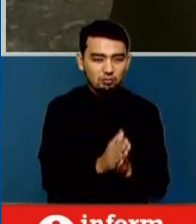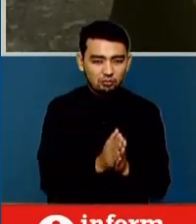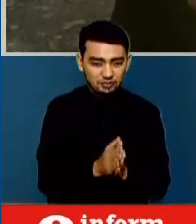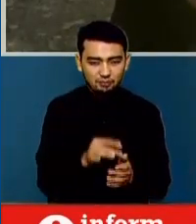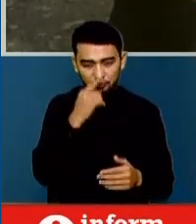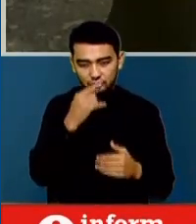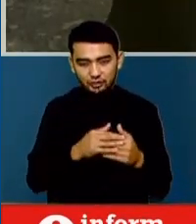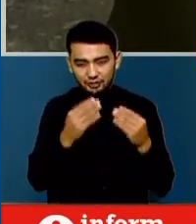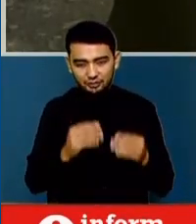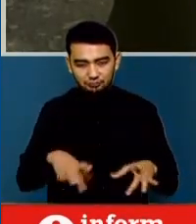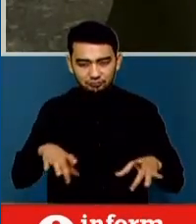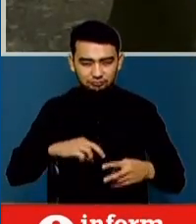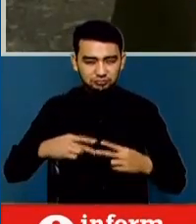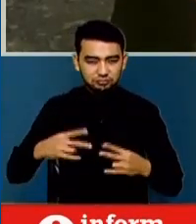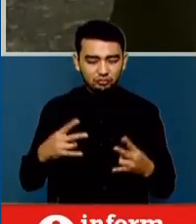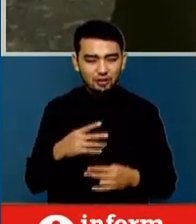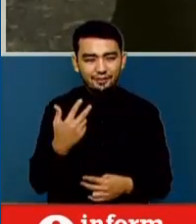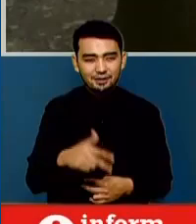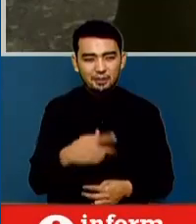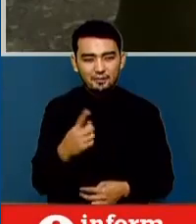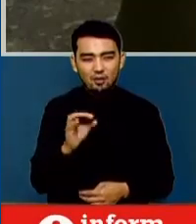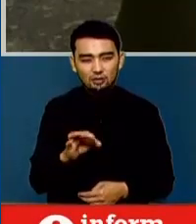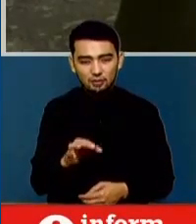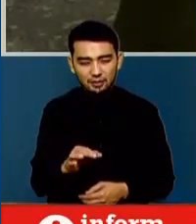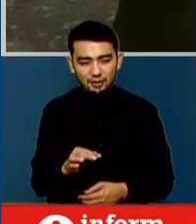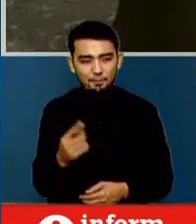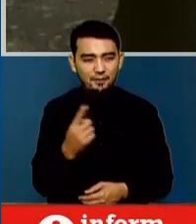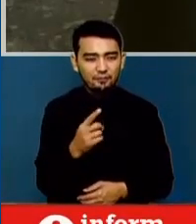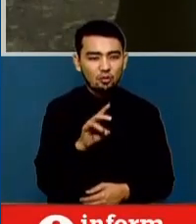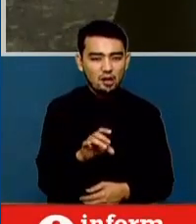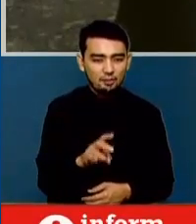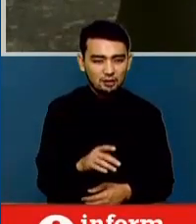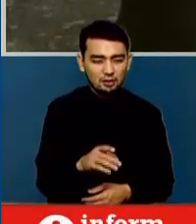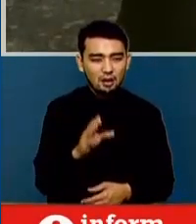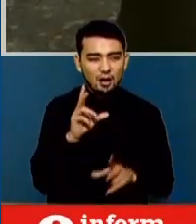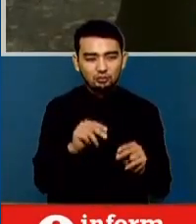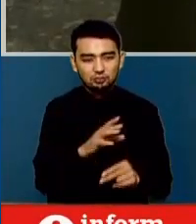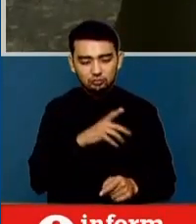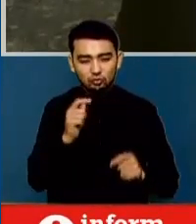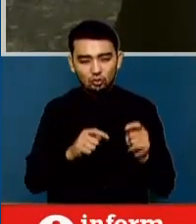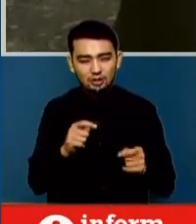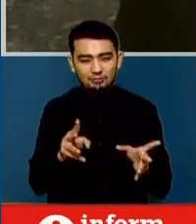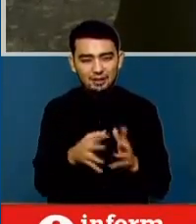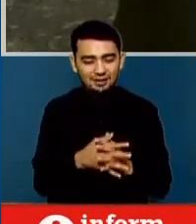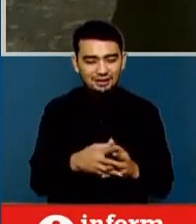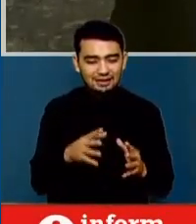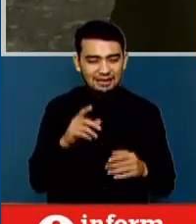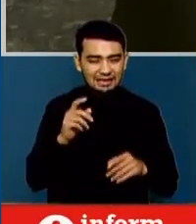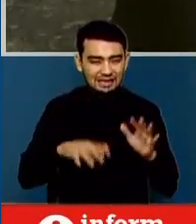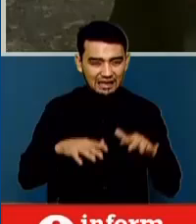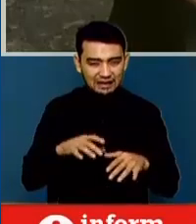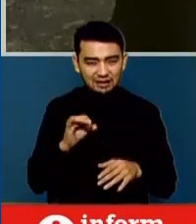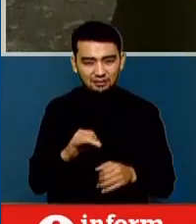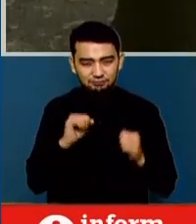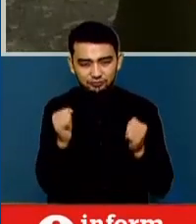это в ближайшие дни. В ночь с 31 октября на 1 ноября там обещают дождь со снегом, минусовую температуру и